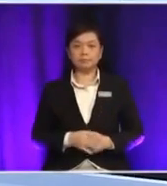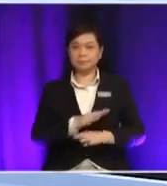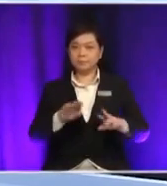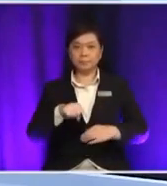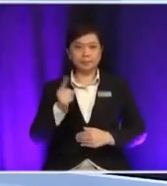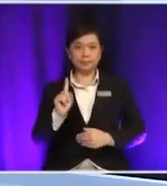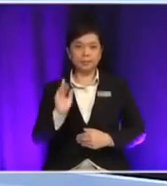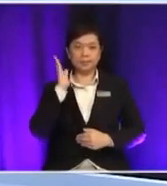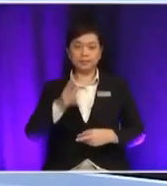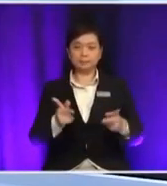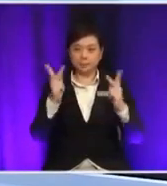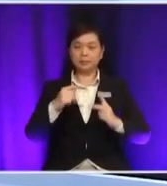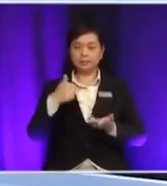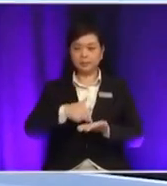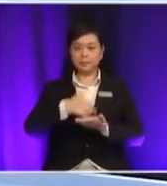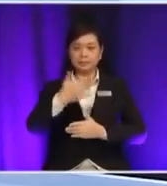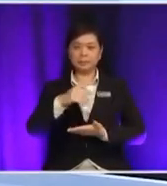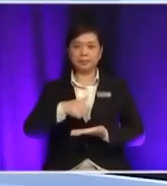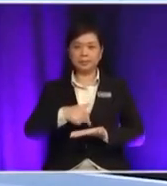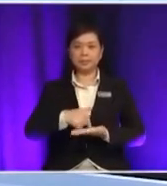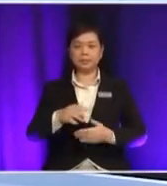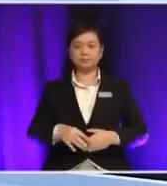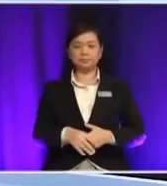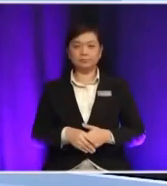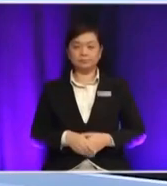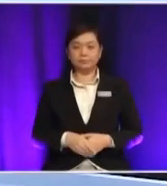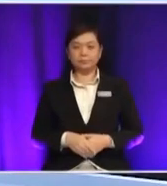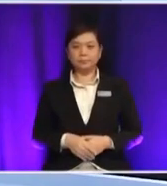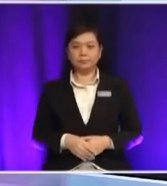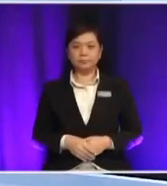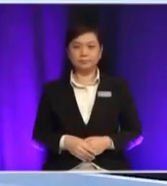kembali lagi ke slot Menengah Atas bersama untuk